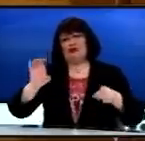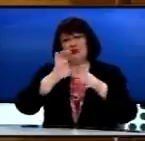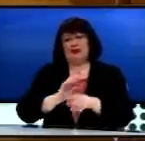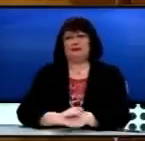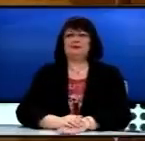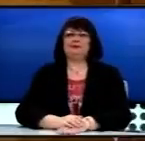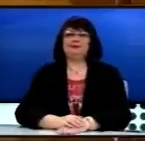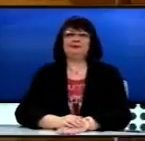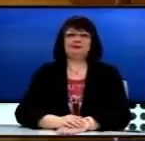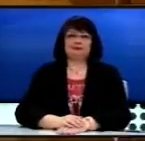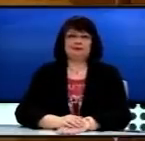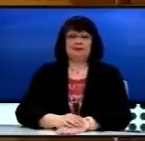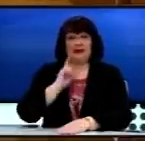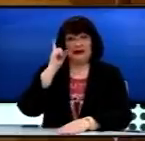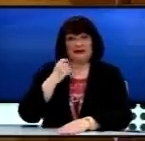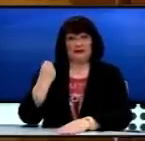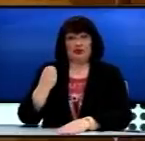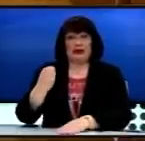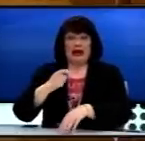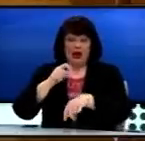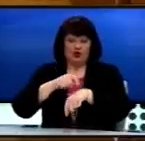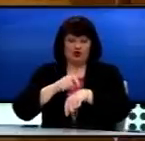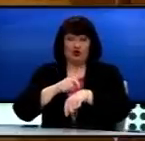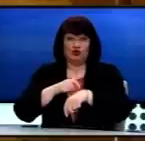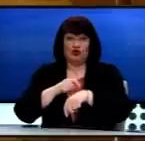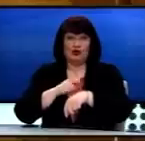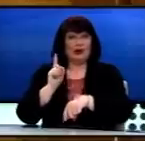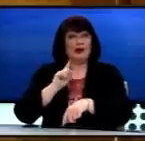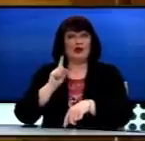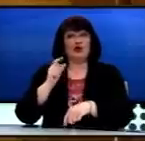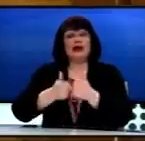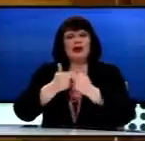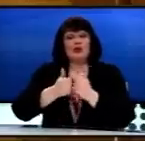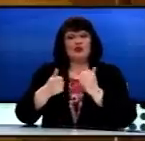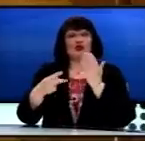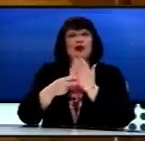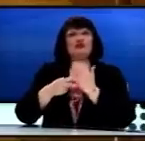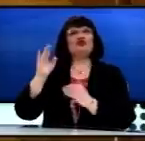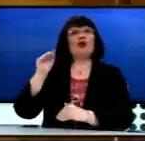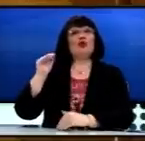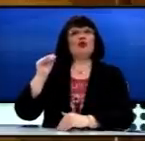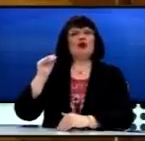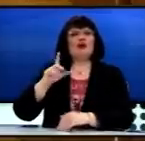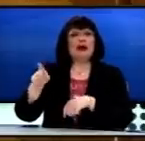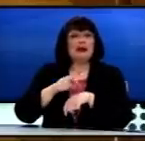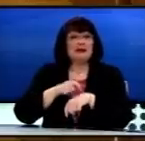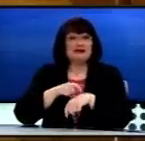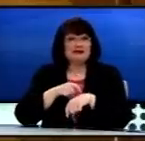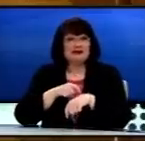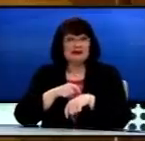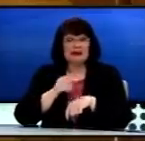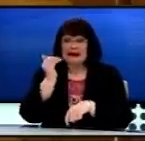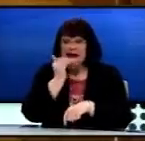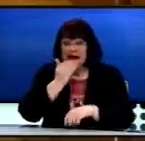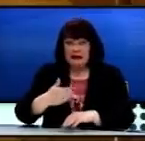σας πολύ καλά ότι το πρόβλημα αφορά το τώρα. Δεν αφορά τον Ιούνιο, τον Ιούλιο, τον Αύγουστο. Θα υπάρχει κάποια στιγμή,